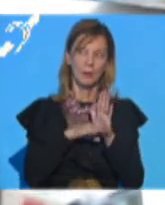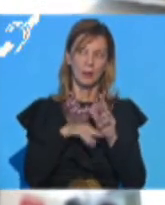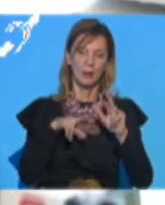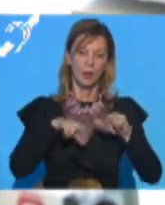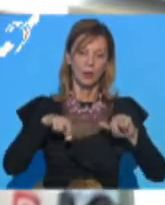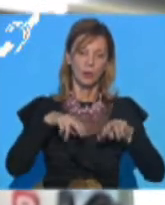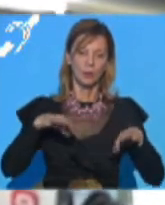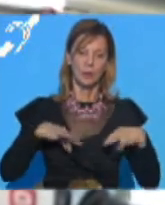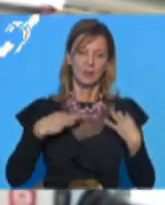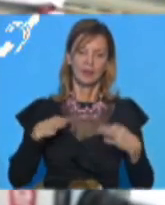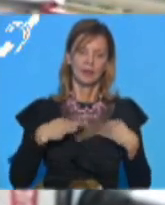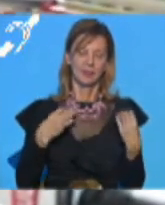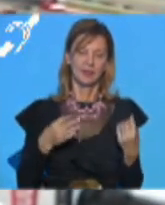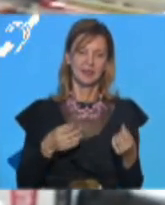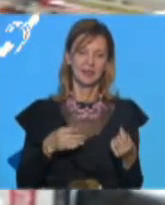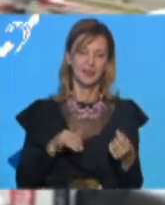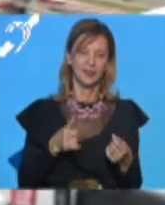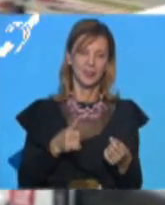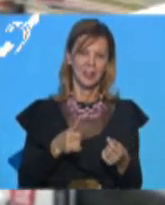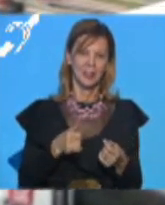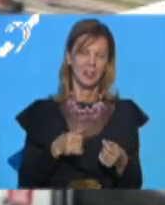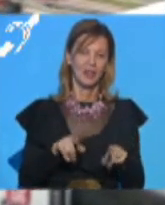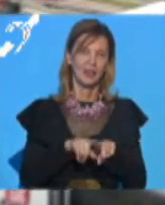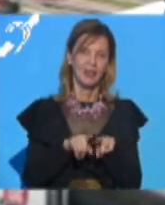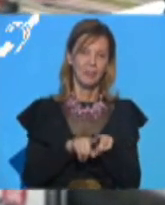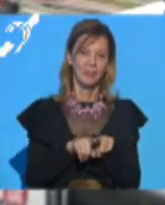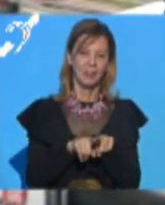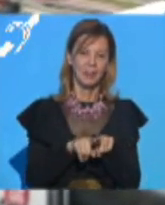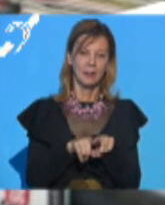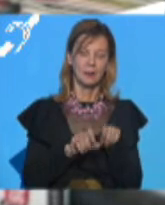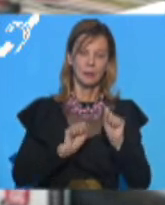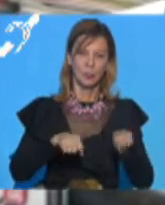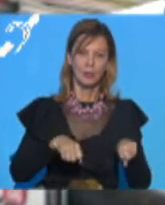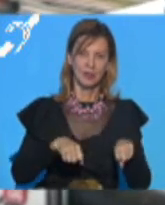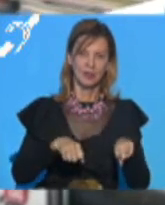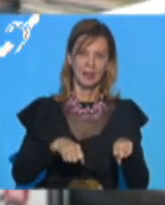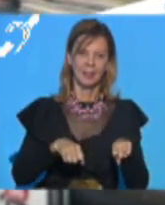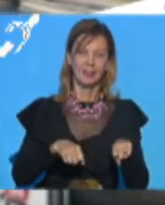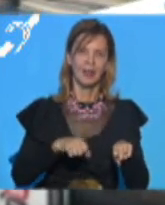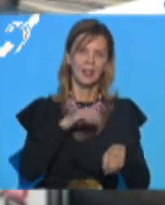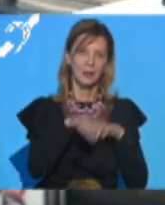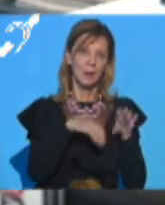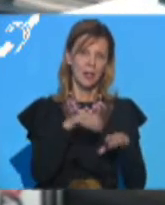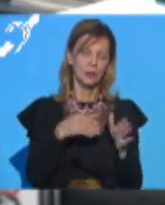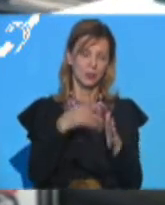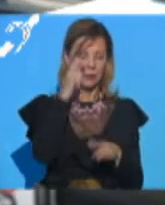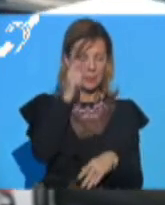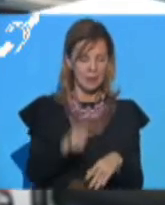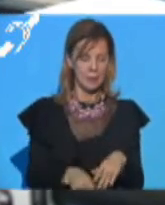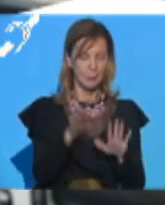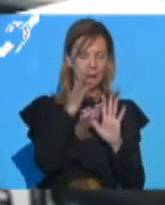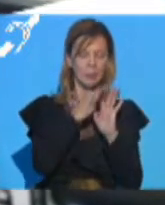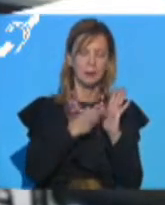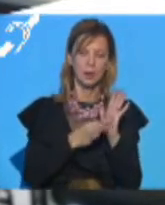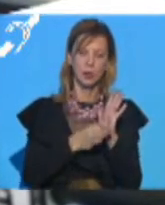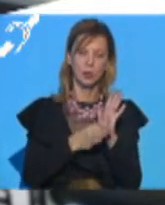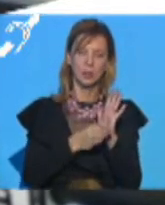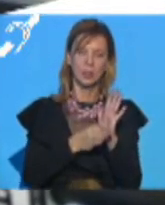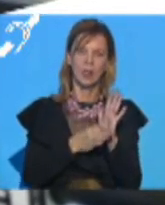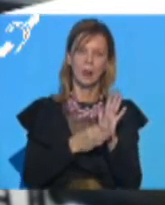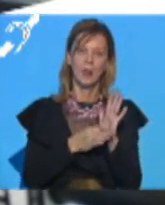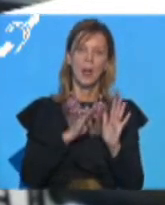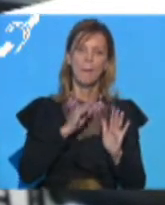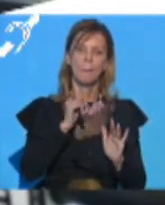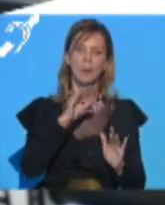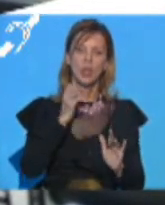obligatorie. Și totodată proprietarii animalelor trebuie să respecte măsurile de biosecuritate. Biosecuritate,